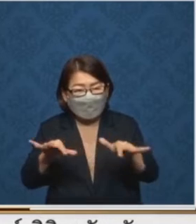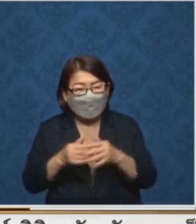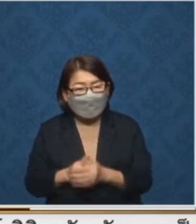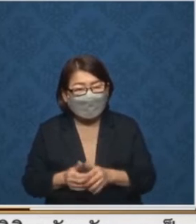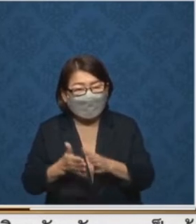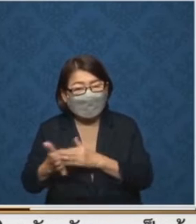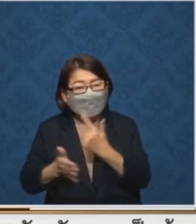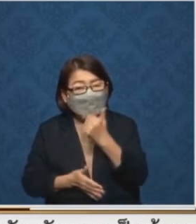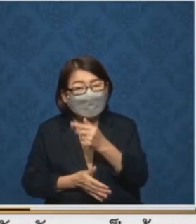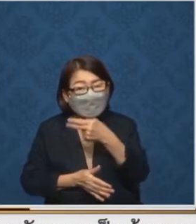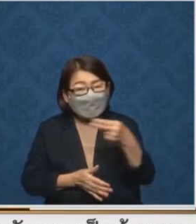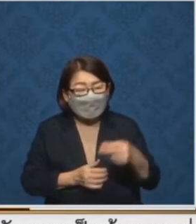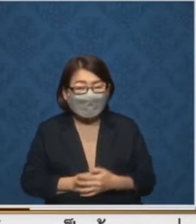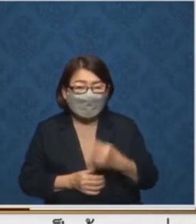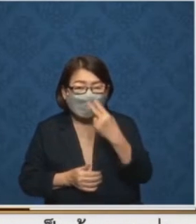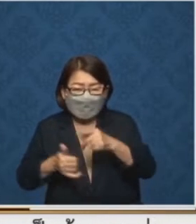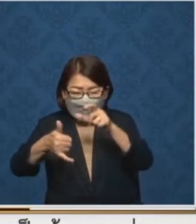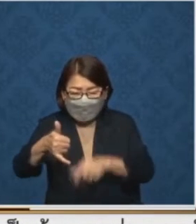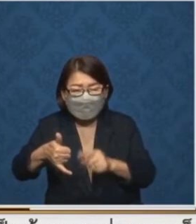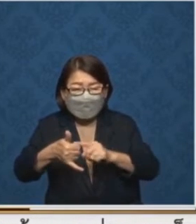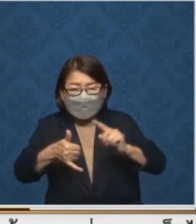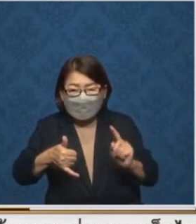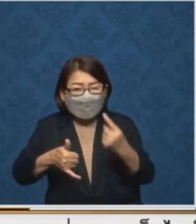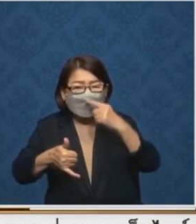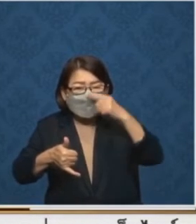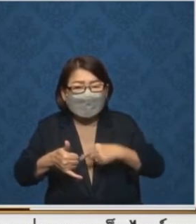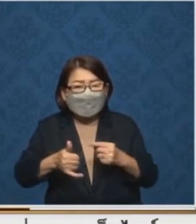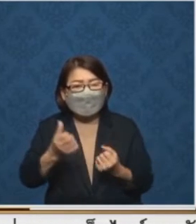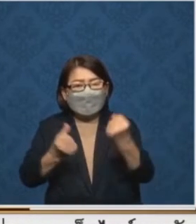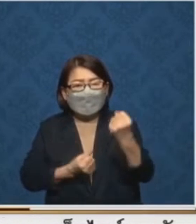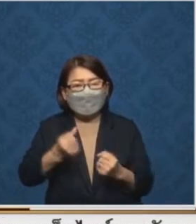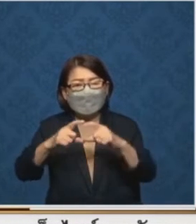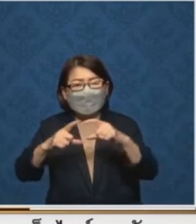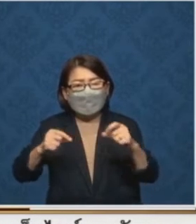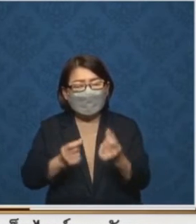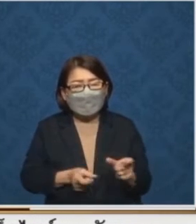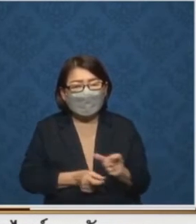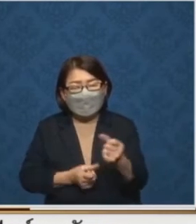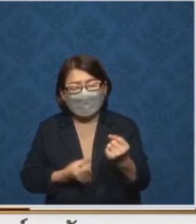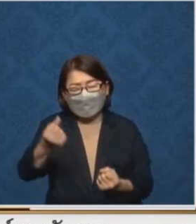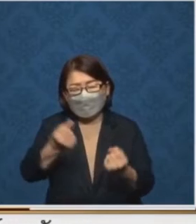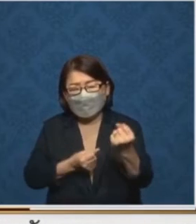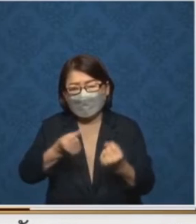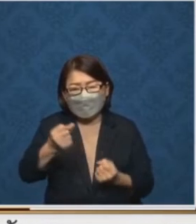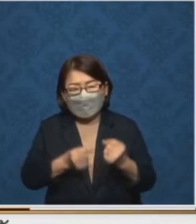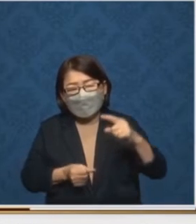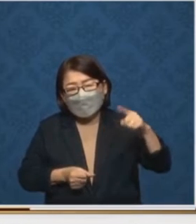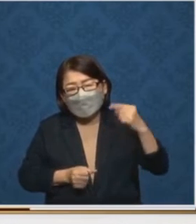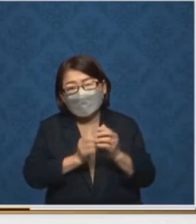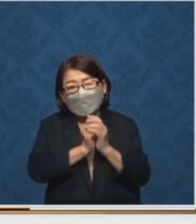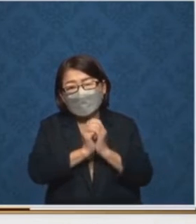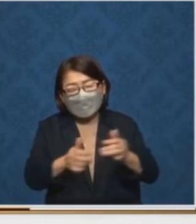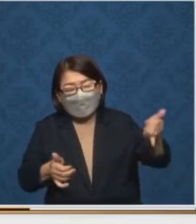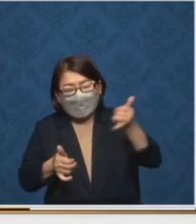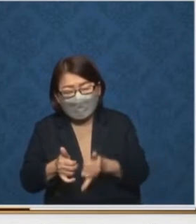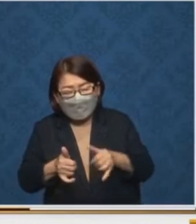ะติดโรคระบาดโวิดจากผู้หญิงจีนคนหน่งนะครับไปดแ่นต่อไปนั่น